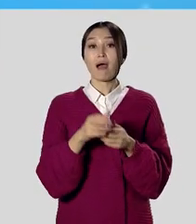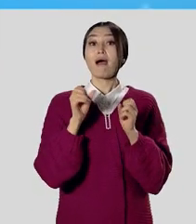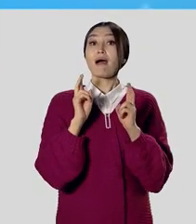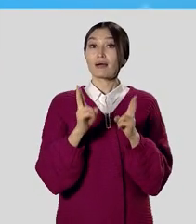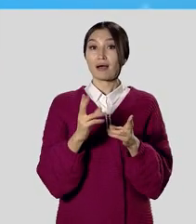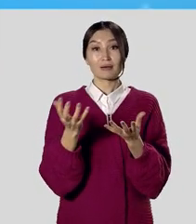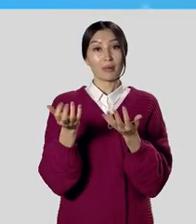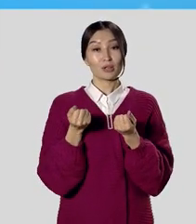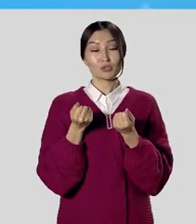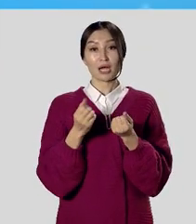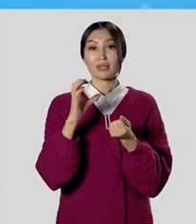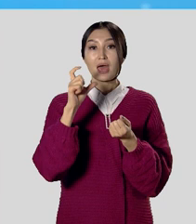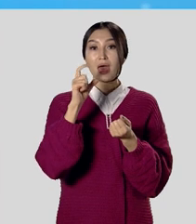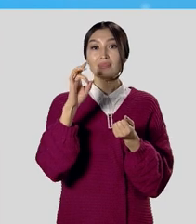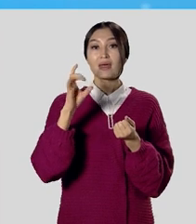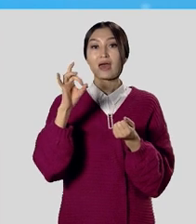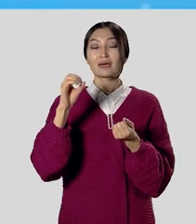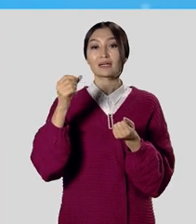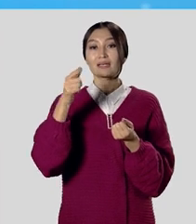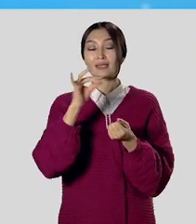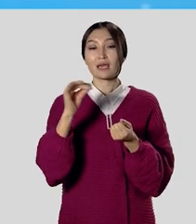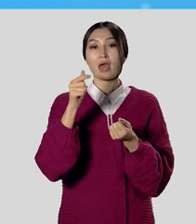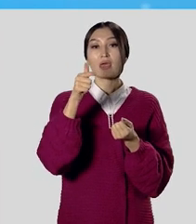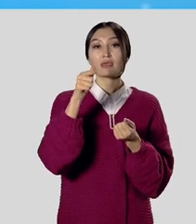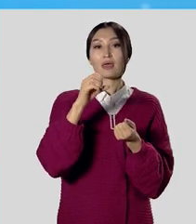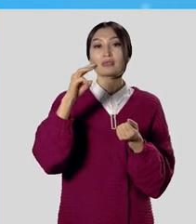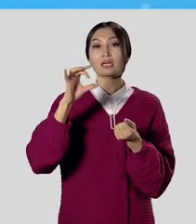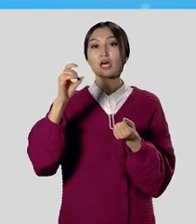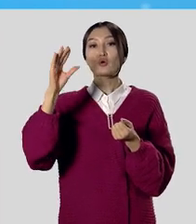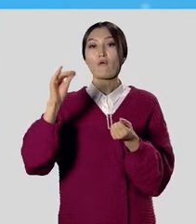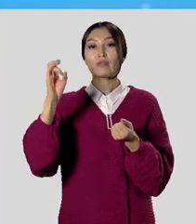как же получают энергию гетеротрофные организмы?